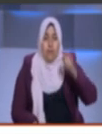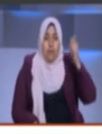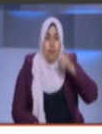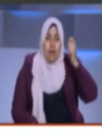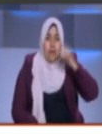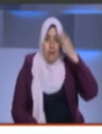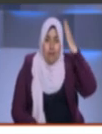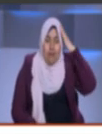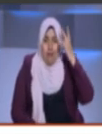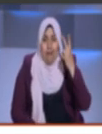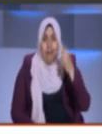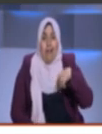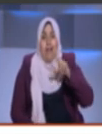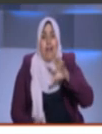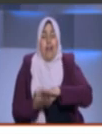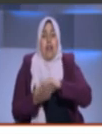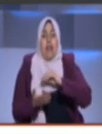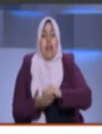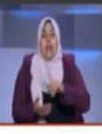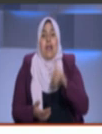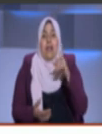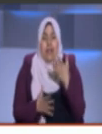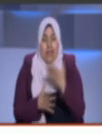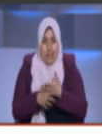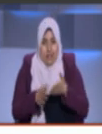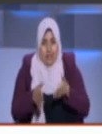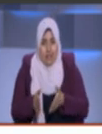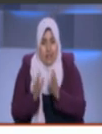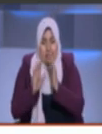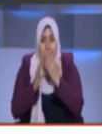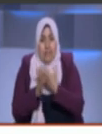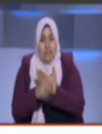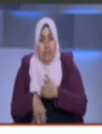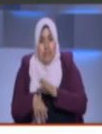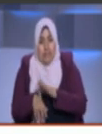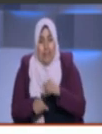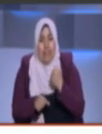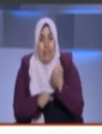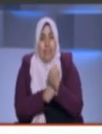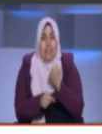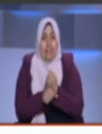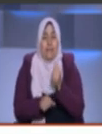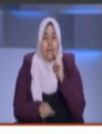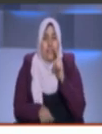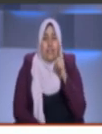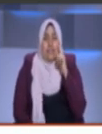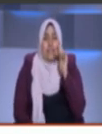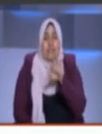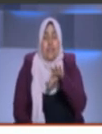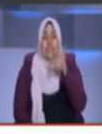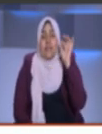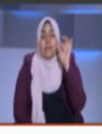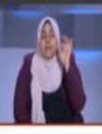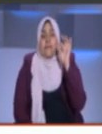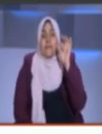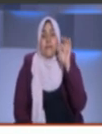الأمريكية المتغطرسة التي يعني تستخدم